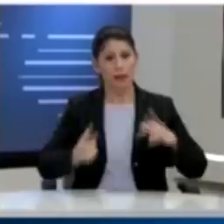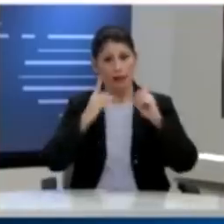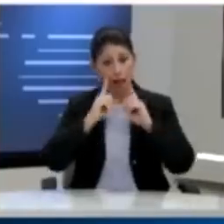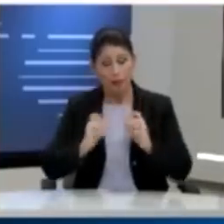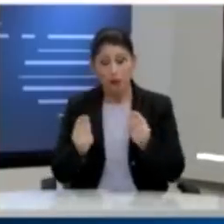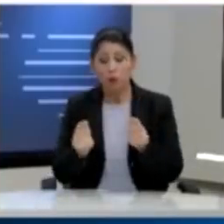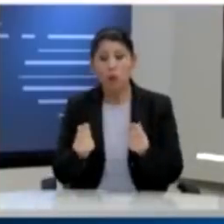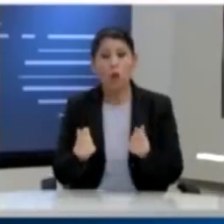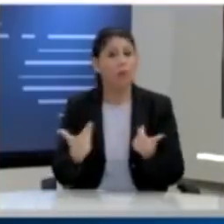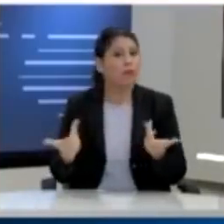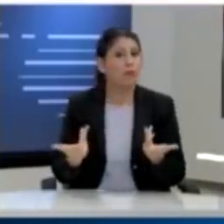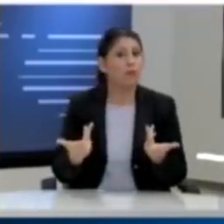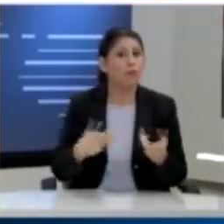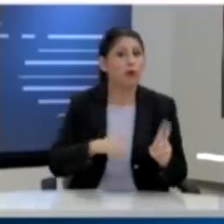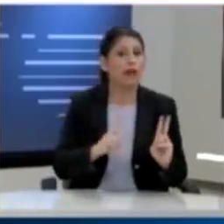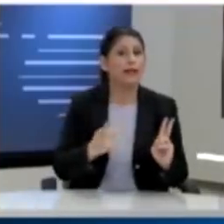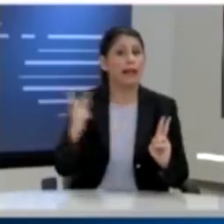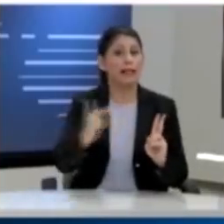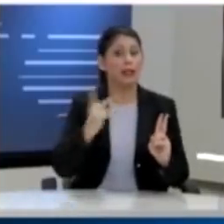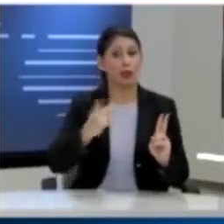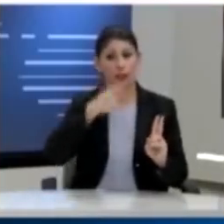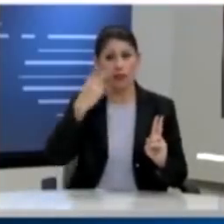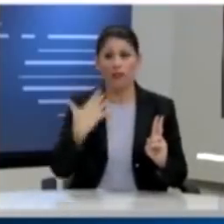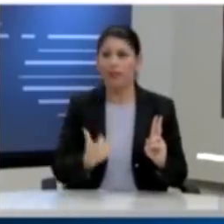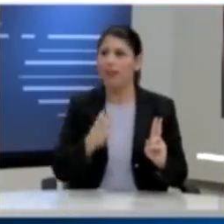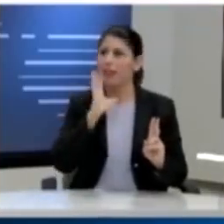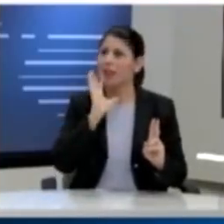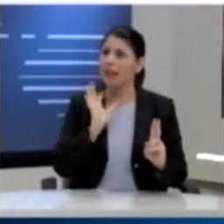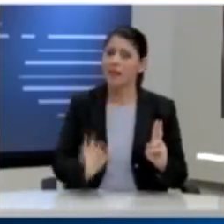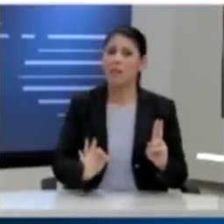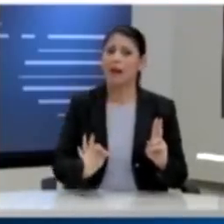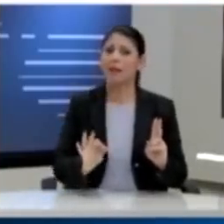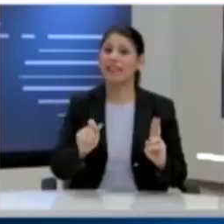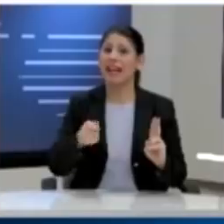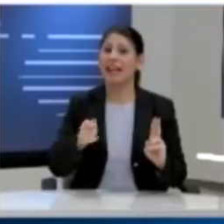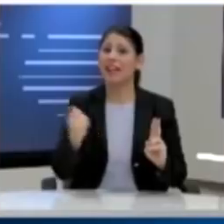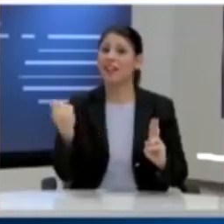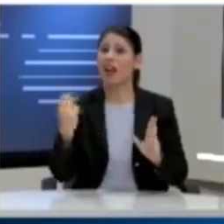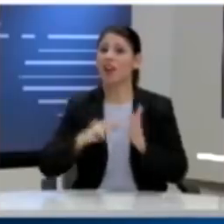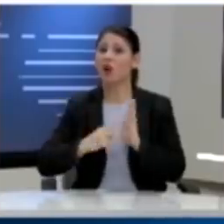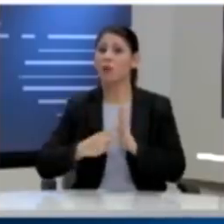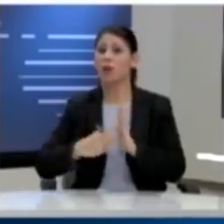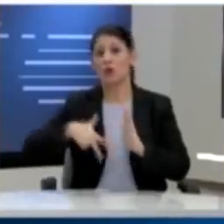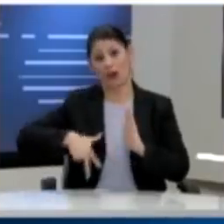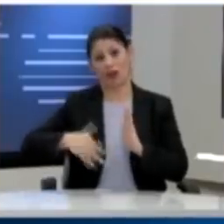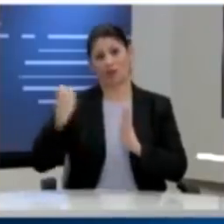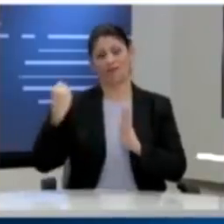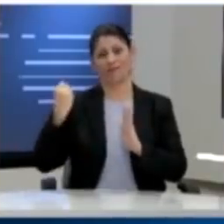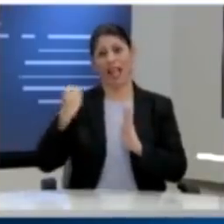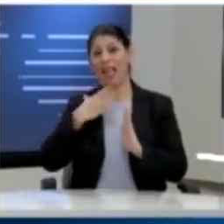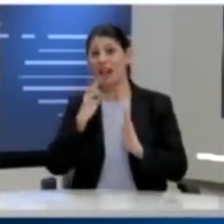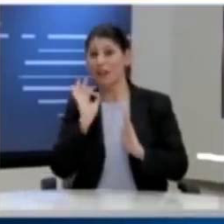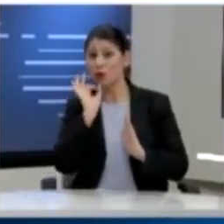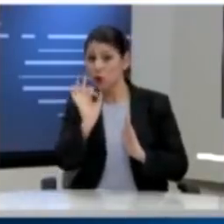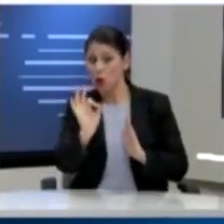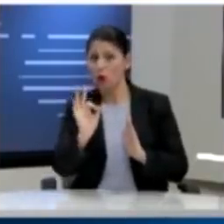απαραίτητα εργαλεία, για να το πούμε απλά, να κατέχει τα πραγματικά κλειδιά της οικονομίας το ίδιο. Άρα ότι στόχος πρέπει να